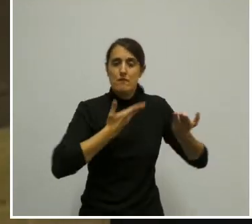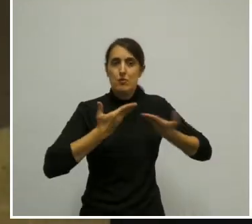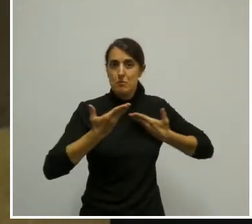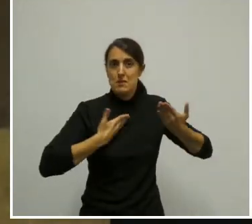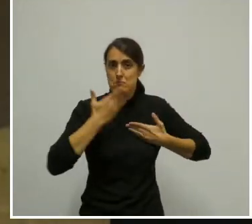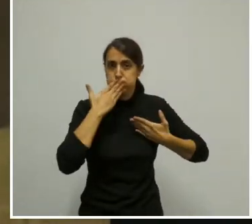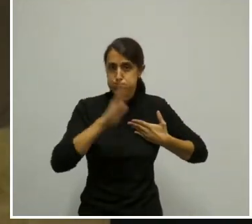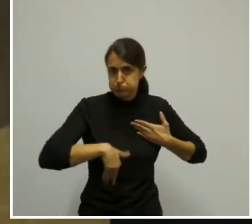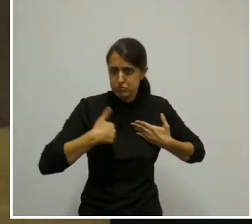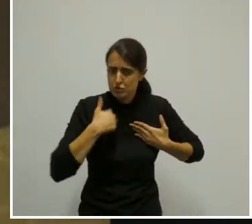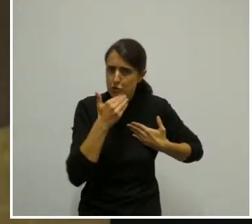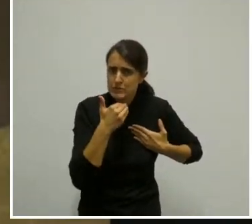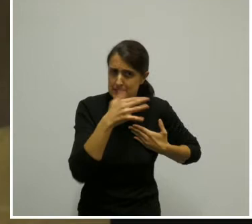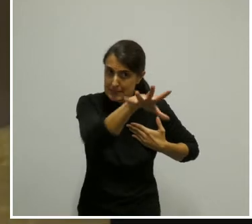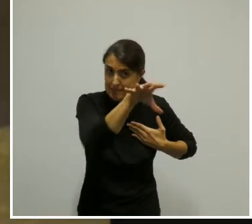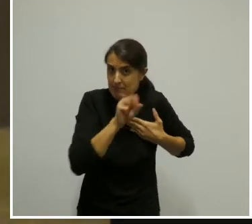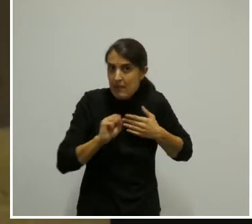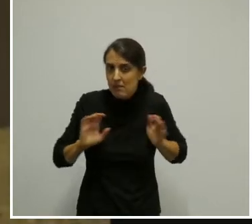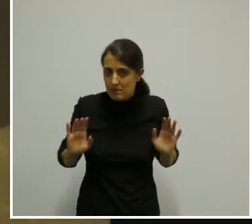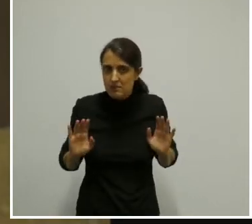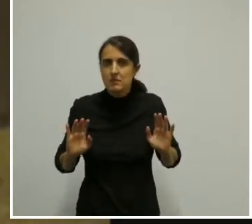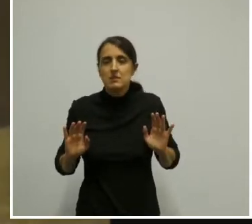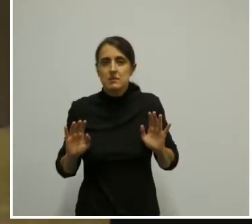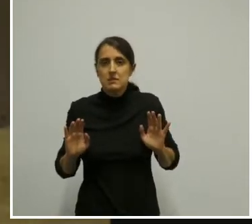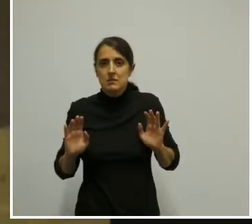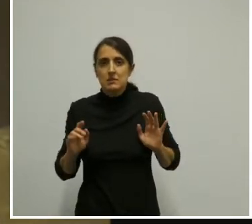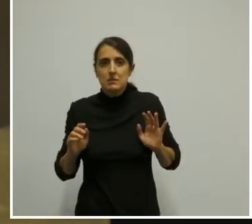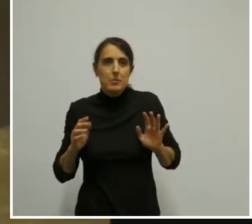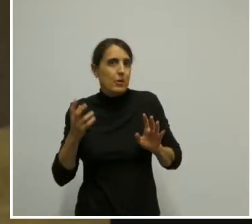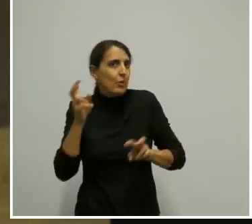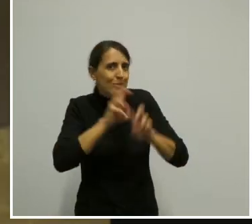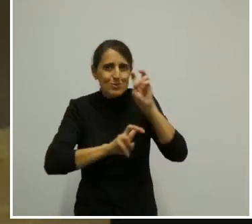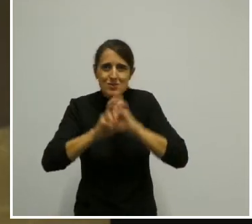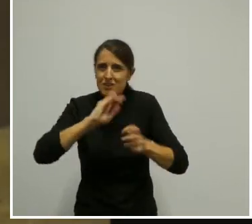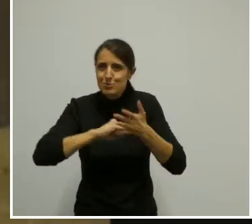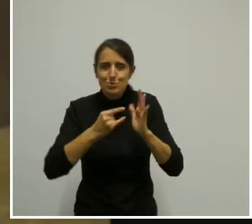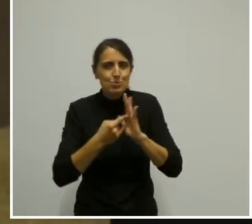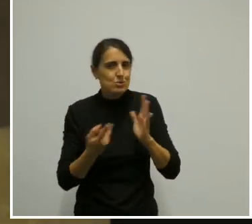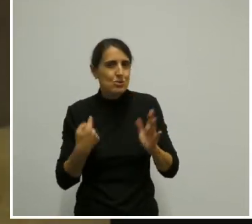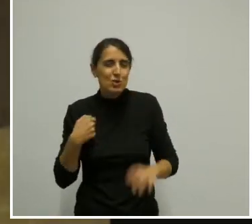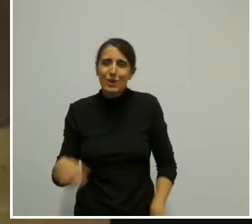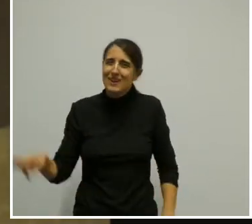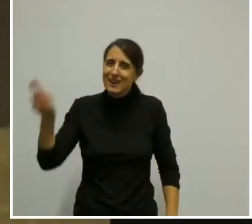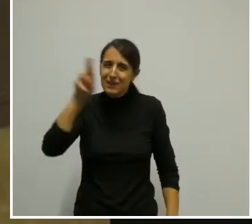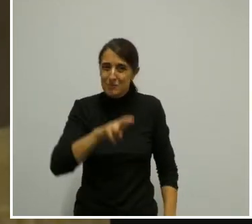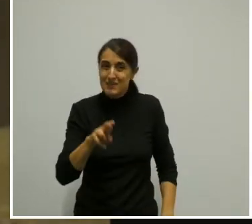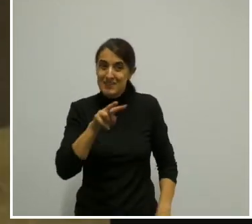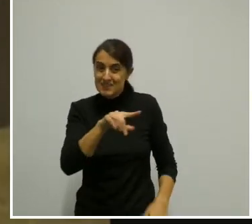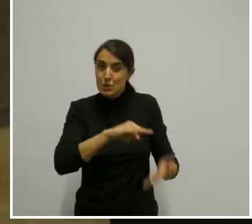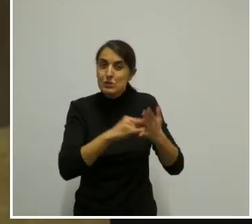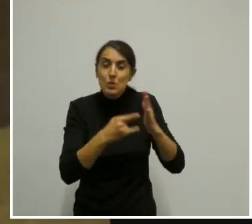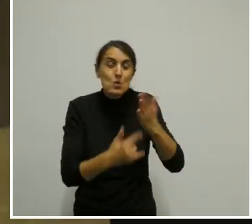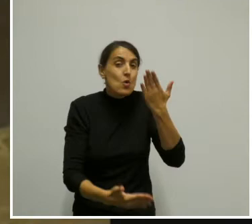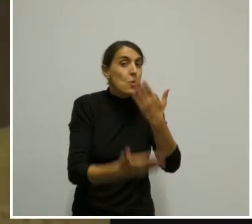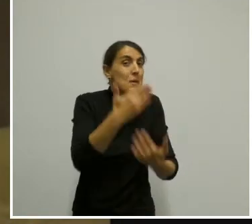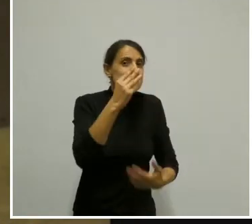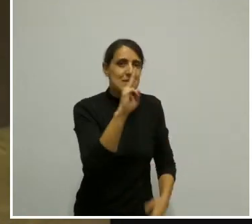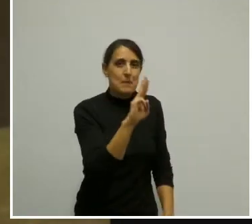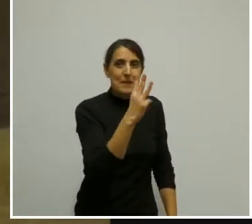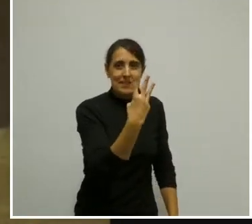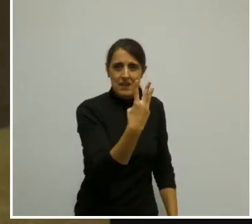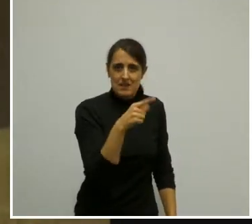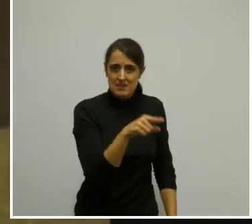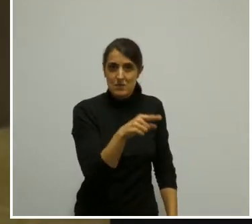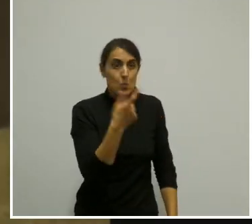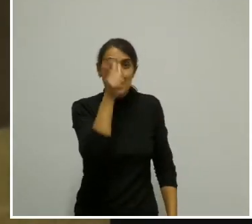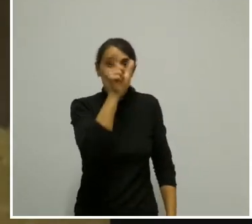jo. Sí que entenc jo que això seria una solució, però aquesta solució, repeteixo, comença a P3, perquè agafar algú de